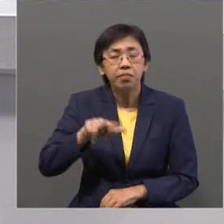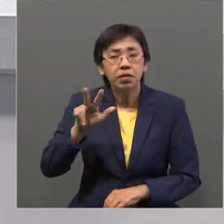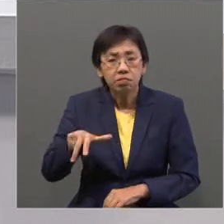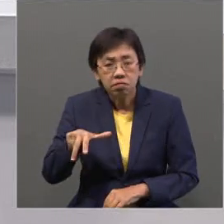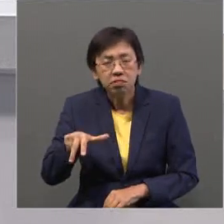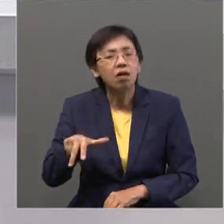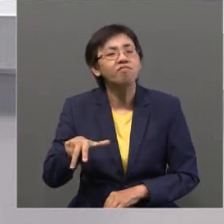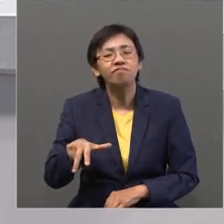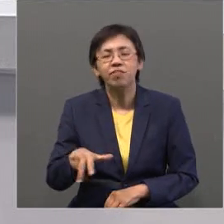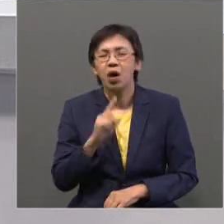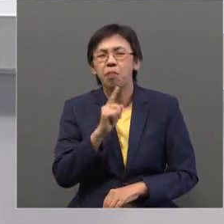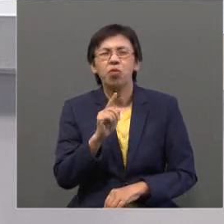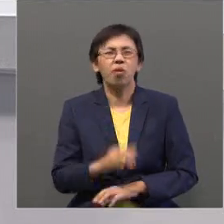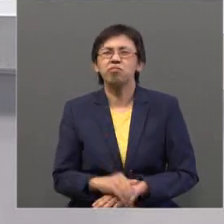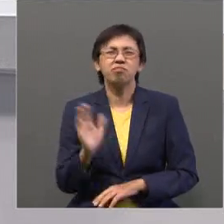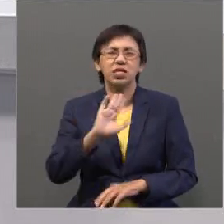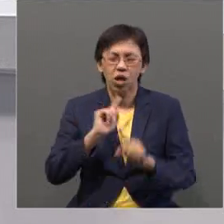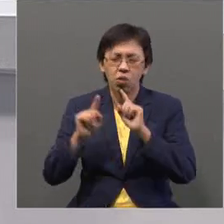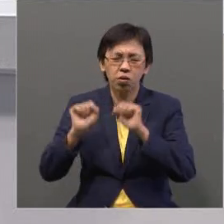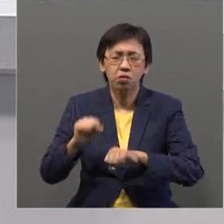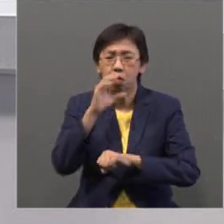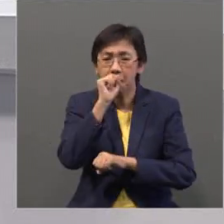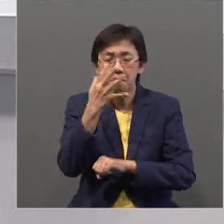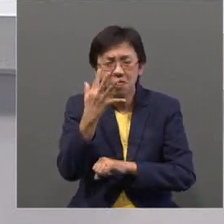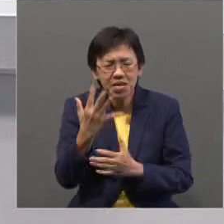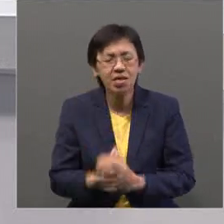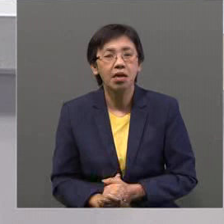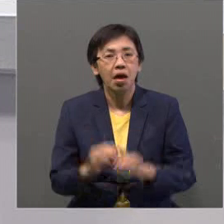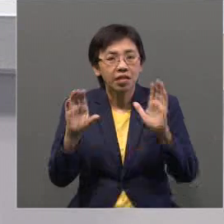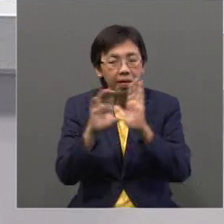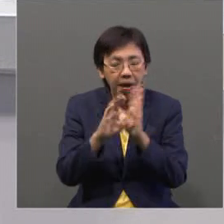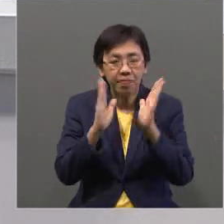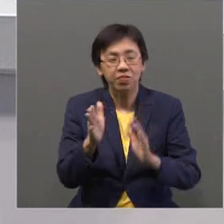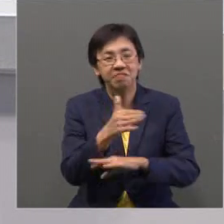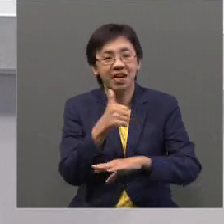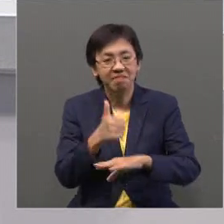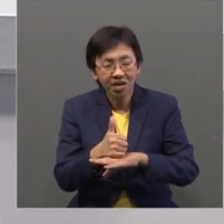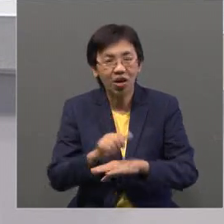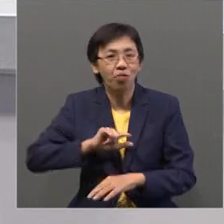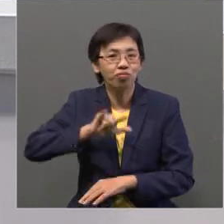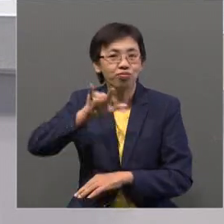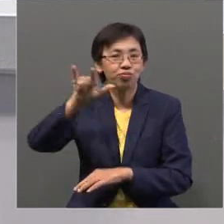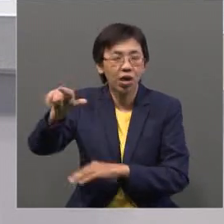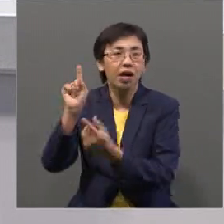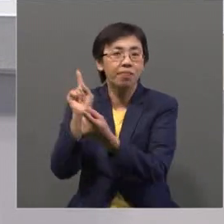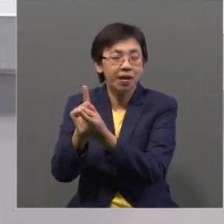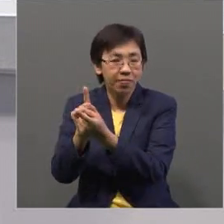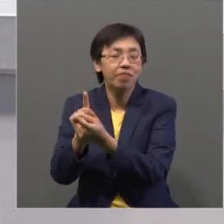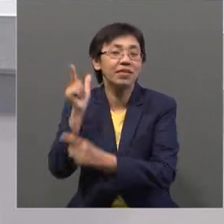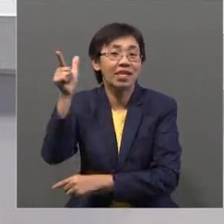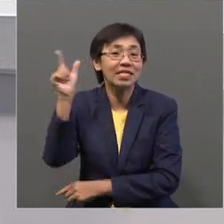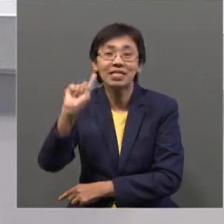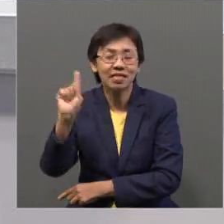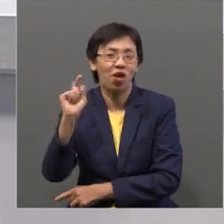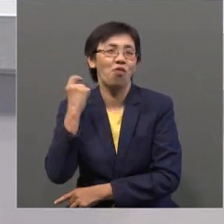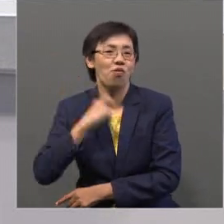นะครับก็มีการออกมาปิดปฏิเสธอยู่ตลอดนะครับแต่ว่ามันก็ถูกตอกย้ำด้วยภาพของนักการเมืองเองที่บินไปพบกับคุณทักษิณชินวัตรที่ฮ่องกง